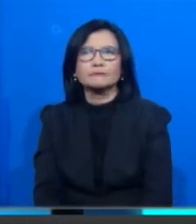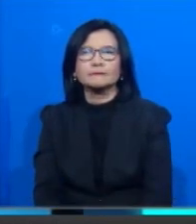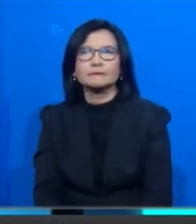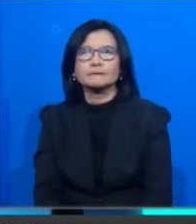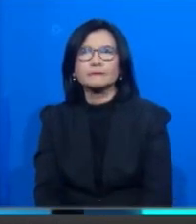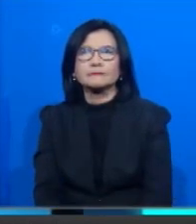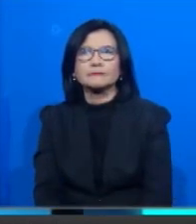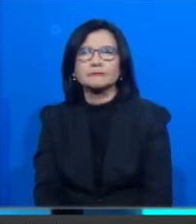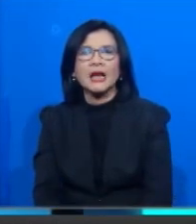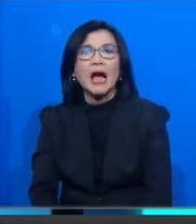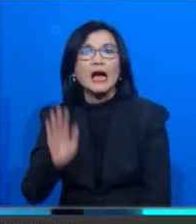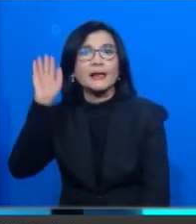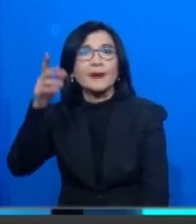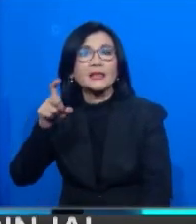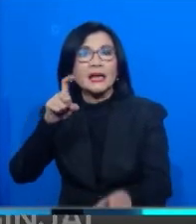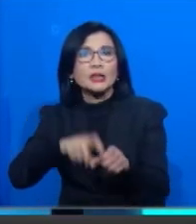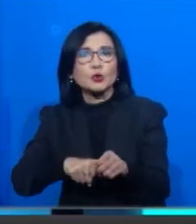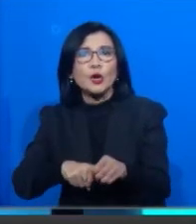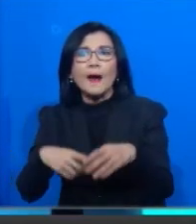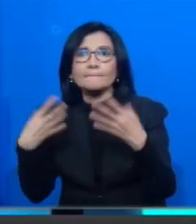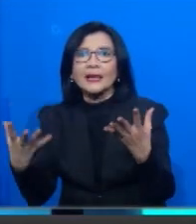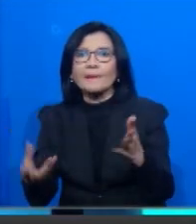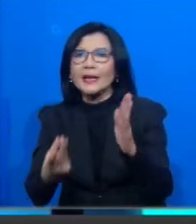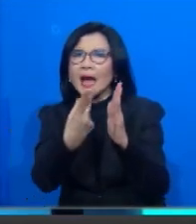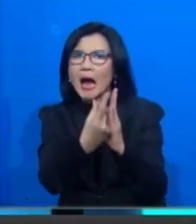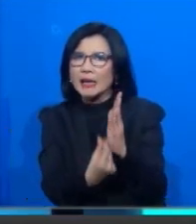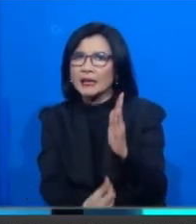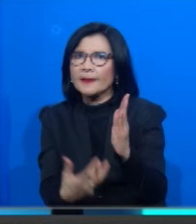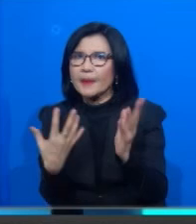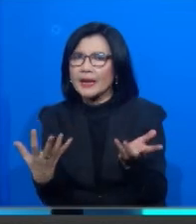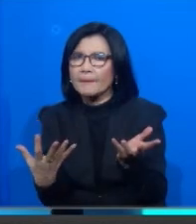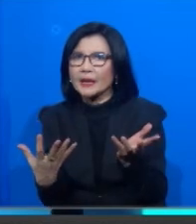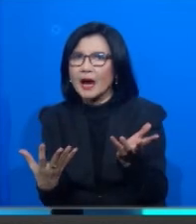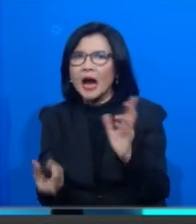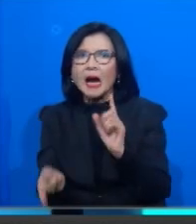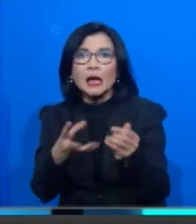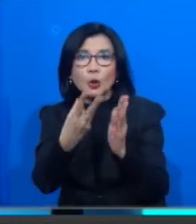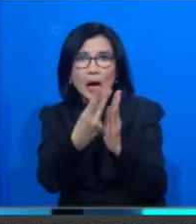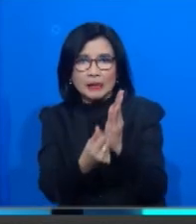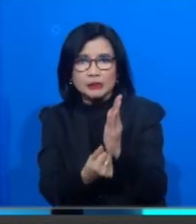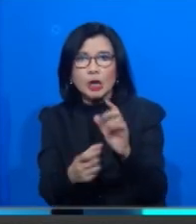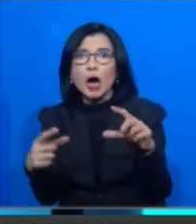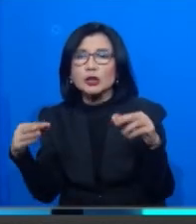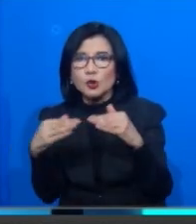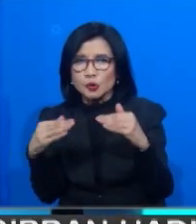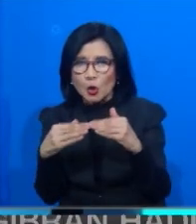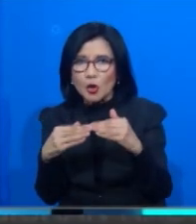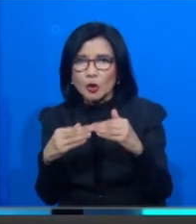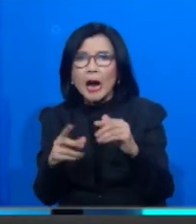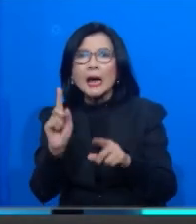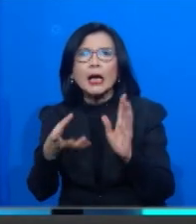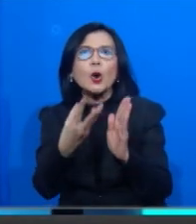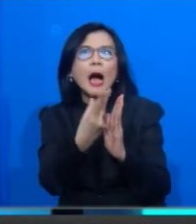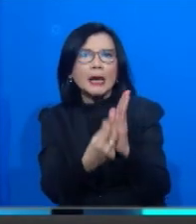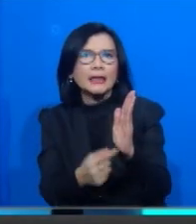Ke depan sangat tergantung bagaimana postur anggaran yang kita miliki. Kalau postur anggarannya itu memadai, kalau anggarannya